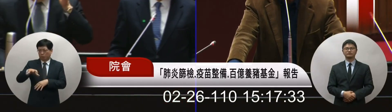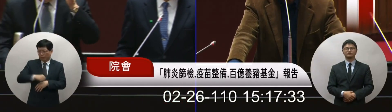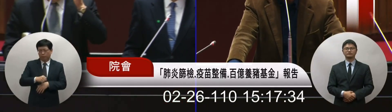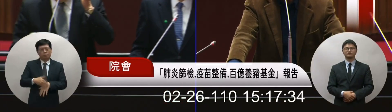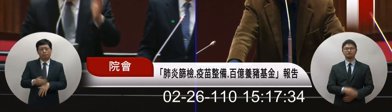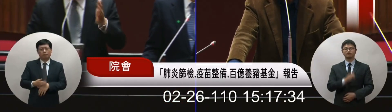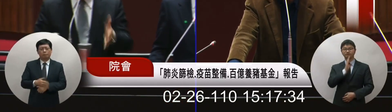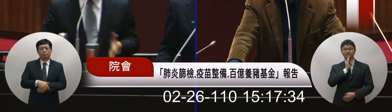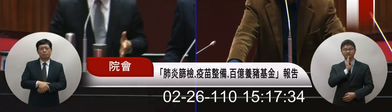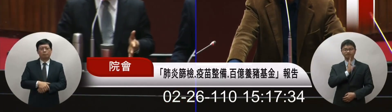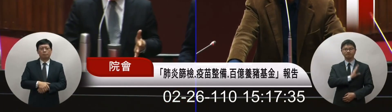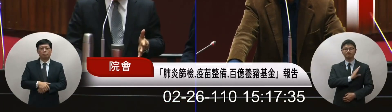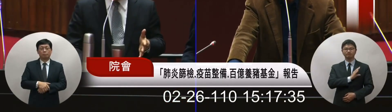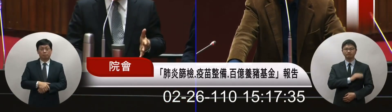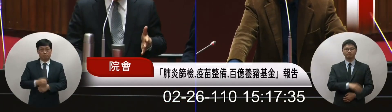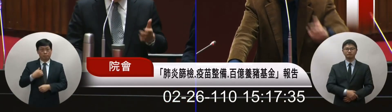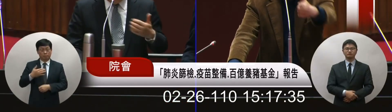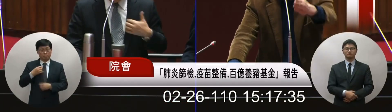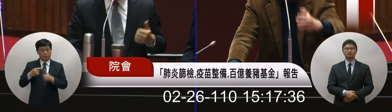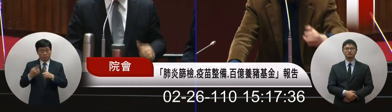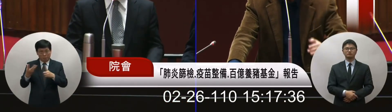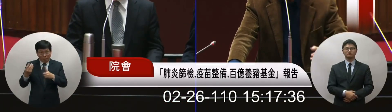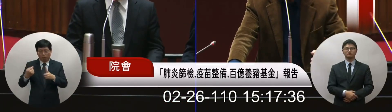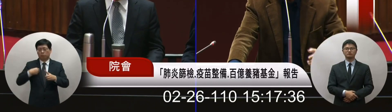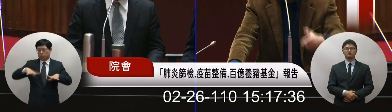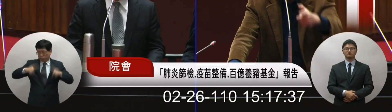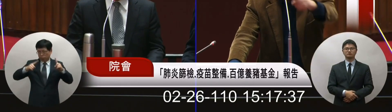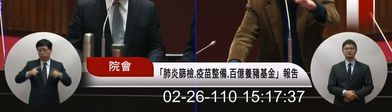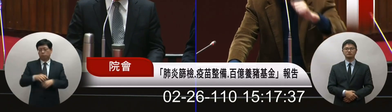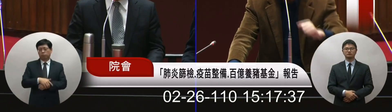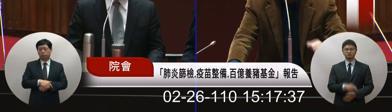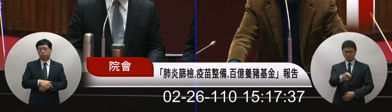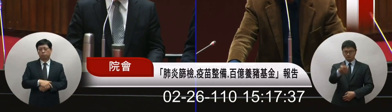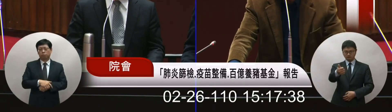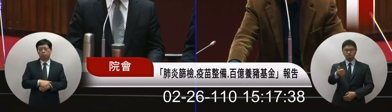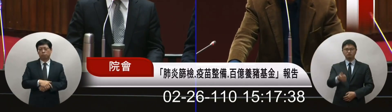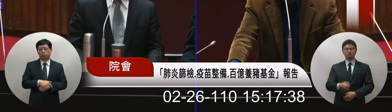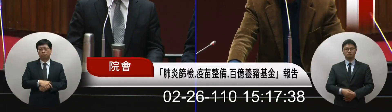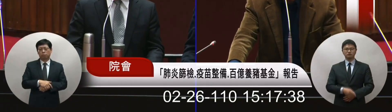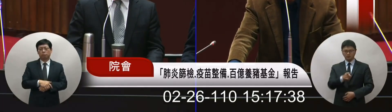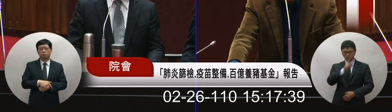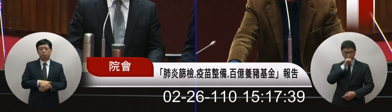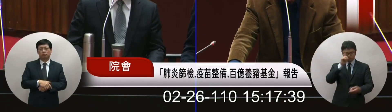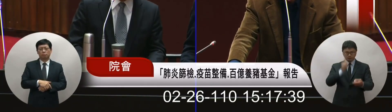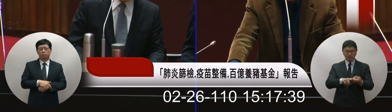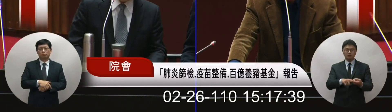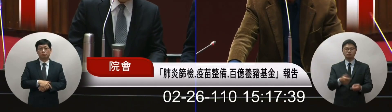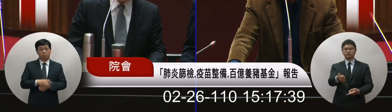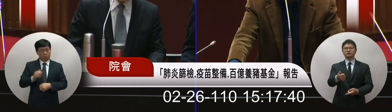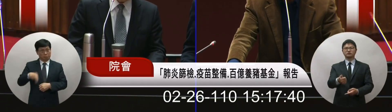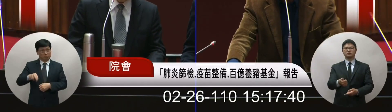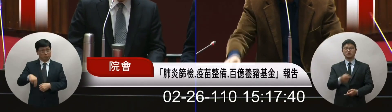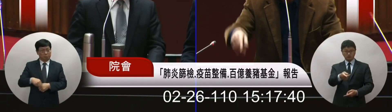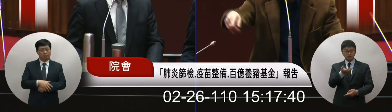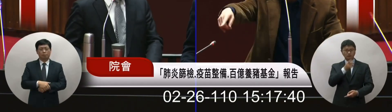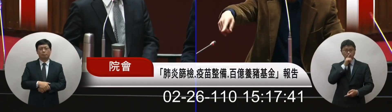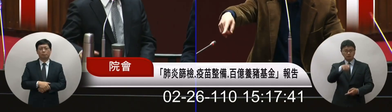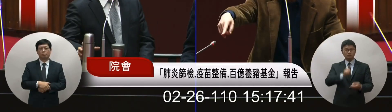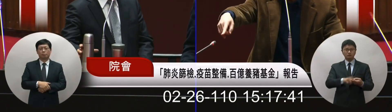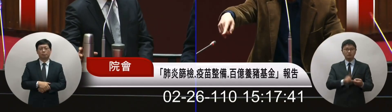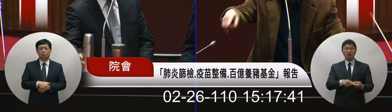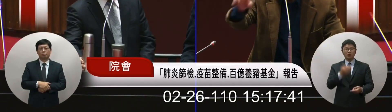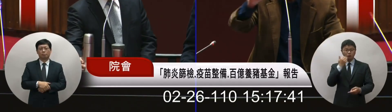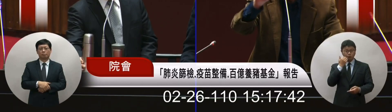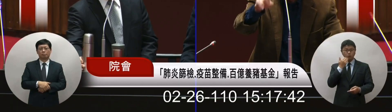当然了，当然。 没人敢打。 对， 我率先。 哎，这个好，阿你讲的对啊， 阿你也是呗。 哎，对啊，嘿，那有机